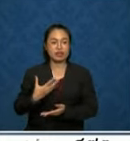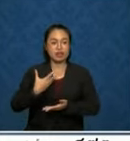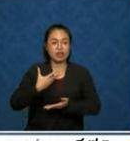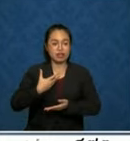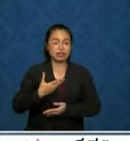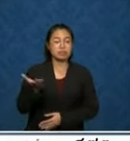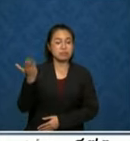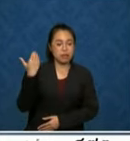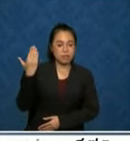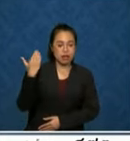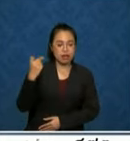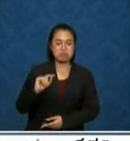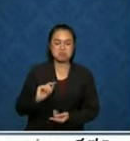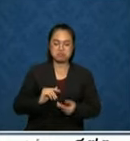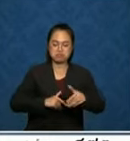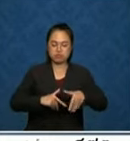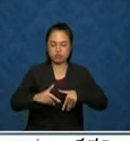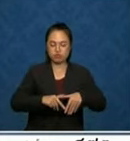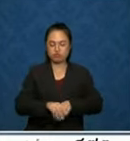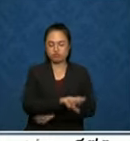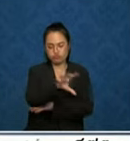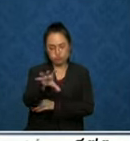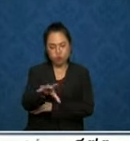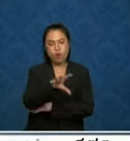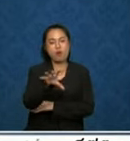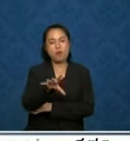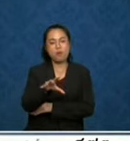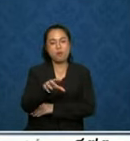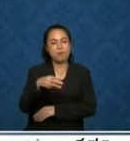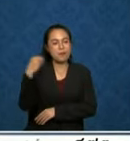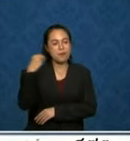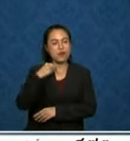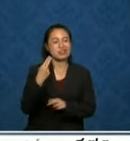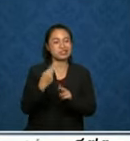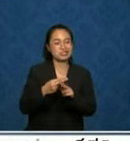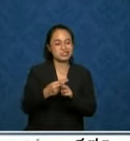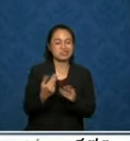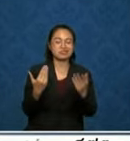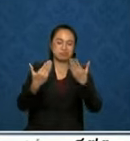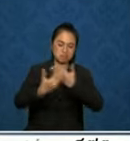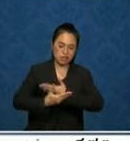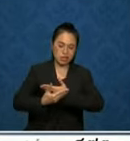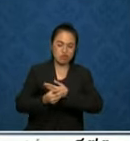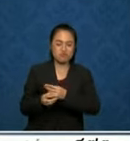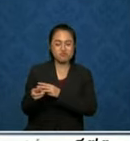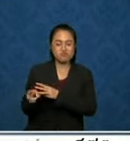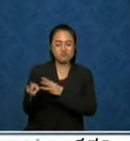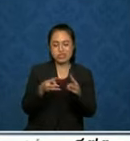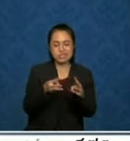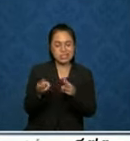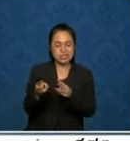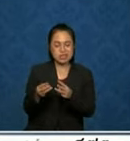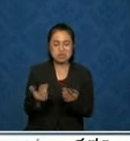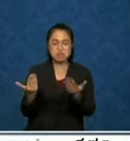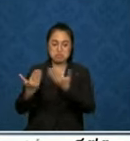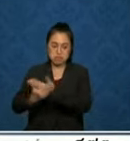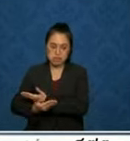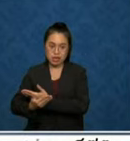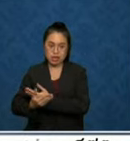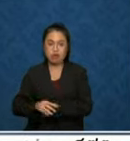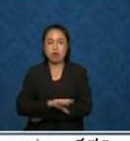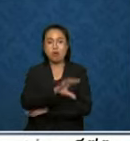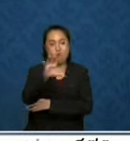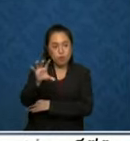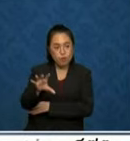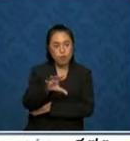ชาชนก็เลยตกเป็นเหยื่อของการถูกหลอกลวงแบบนี้มากมายเปลี่ยนชื่อเปลี่ยนรูปแบบที่ใช้บังหน้าไปเรื่อยๆมาตั้งแต่ยุคของ